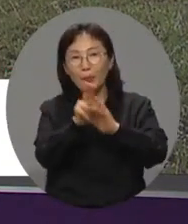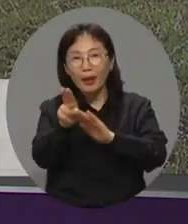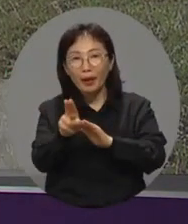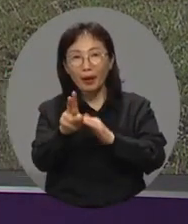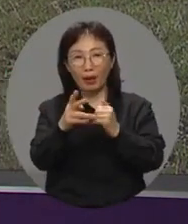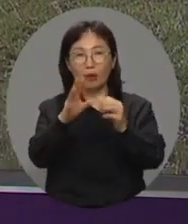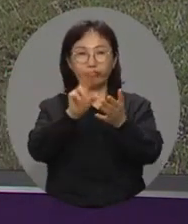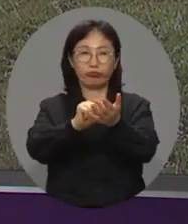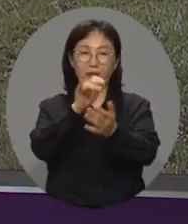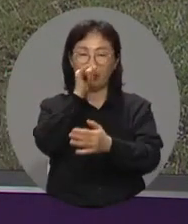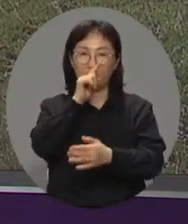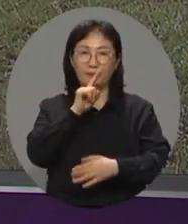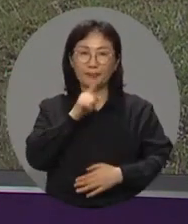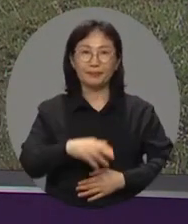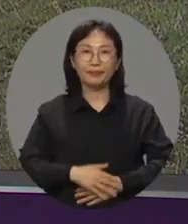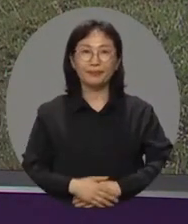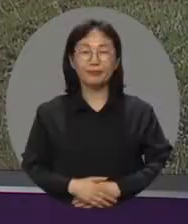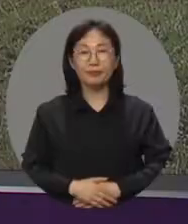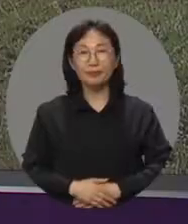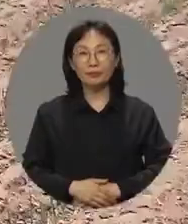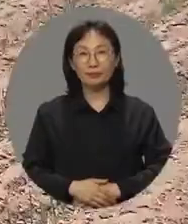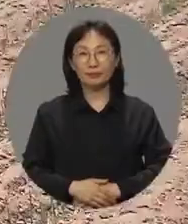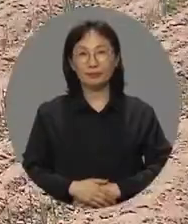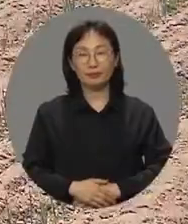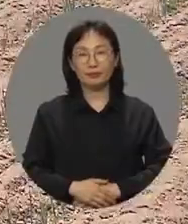지적됩니다. 한범수 기자입니다.